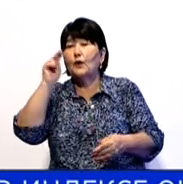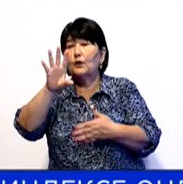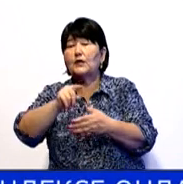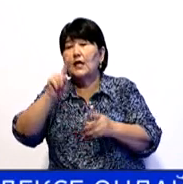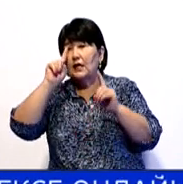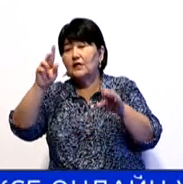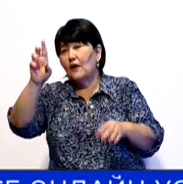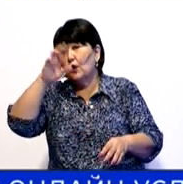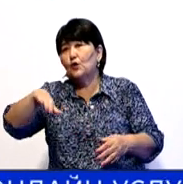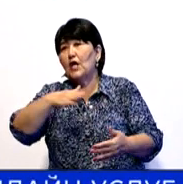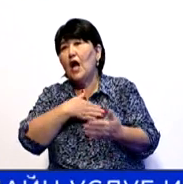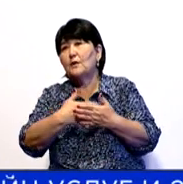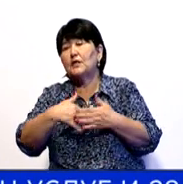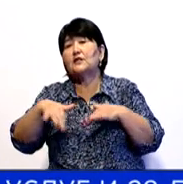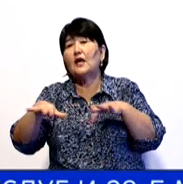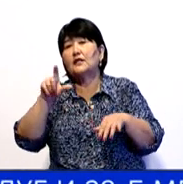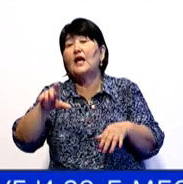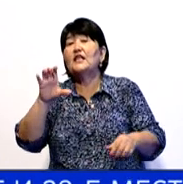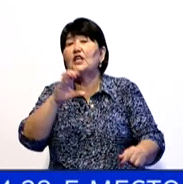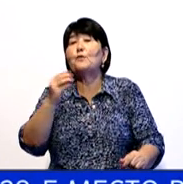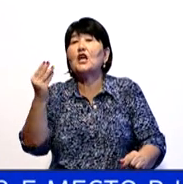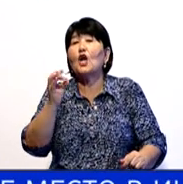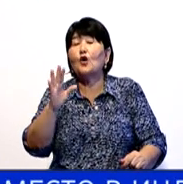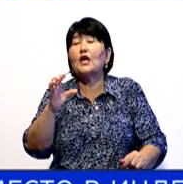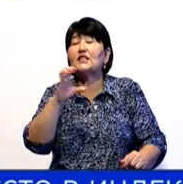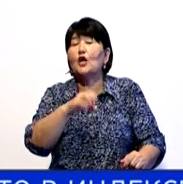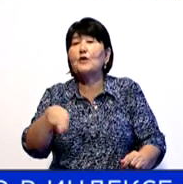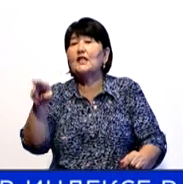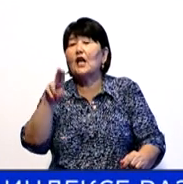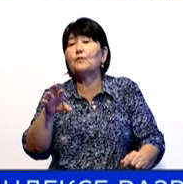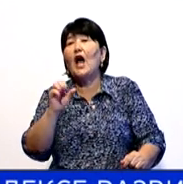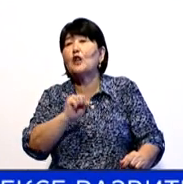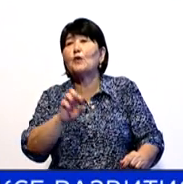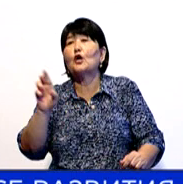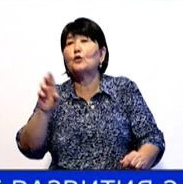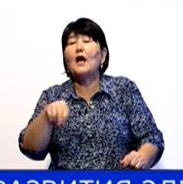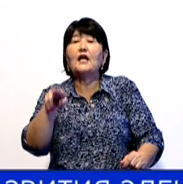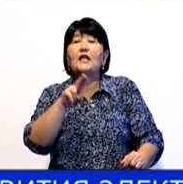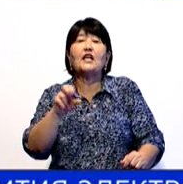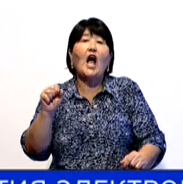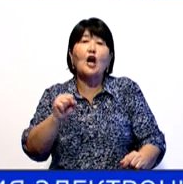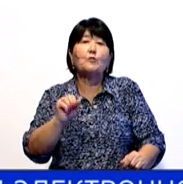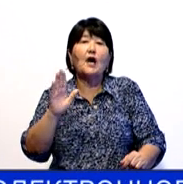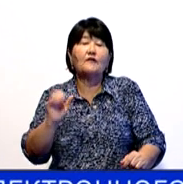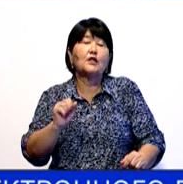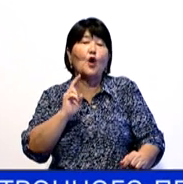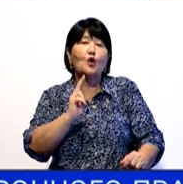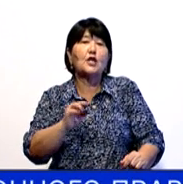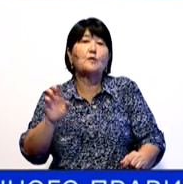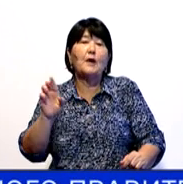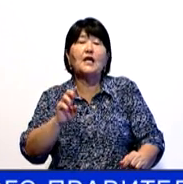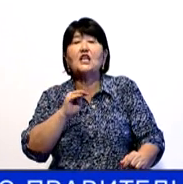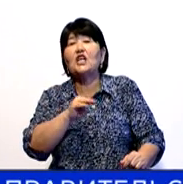известные государственные и общественные деятели: Селибек Шаухаманов, Самид Далдабаев, Алмагуль Божанова, Дариға Ахмагамбетова, Кужахмет Баймаханов,